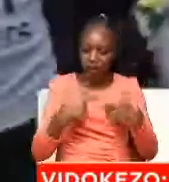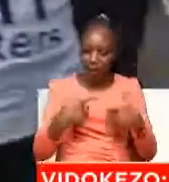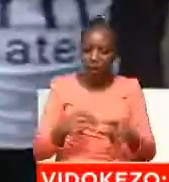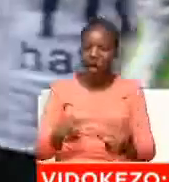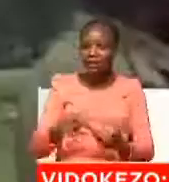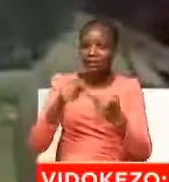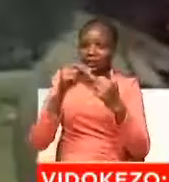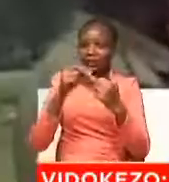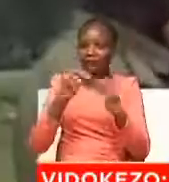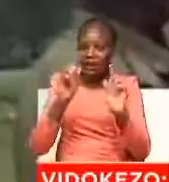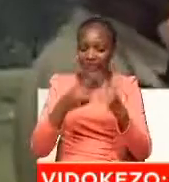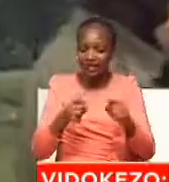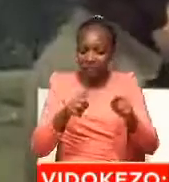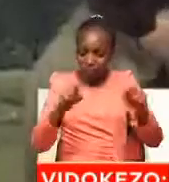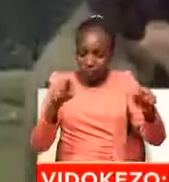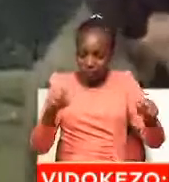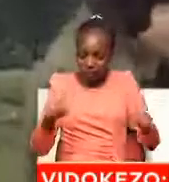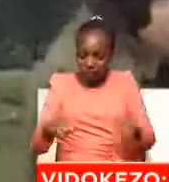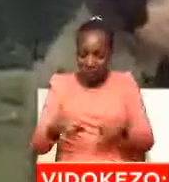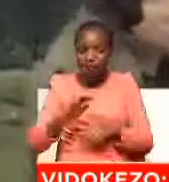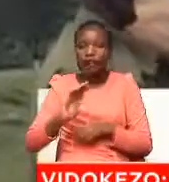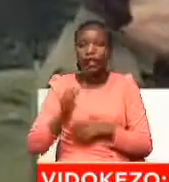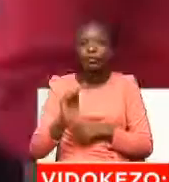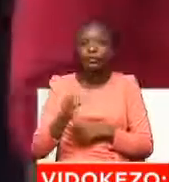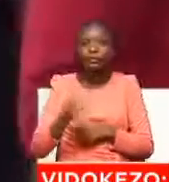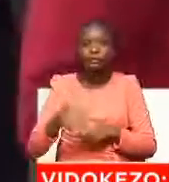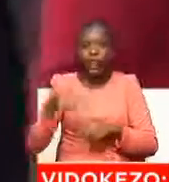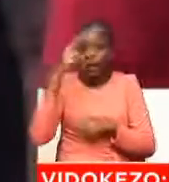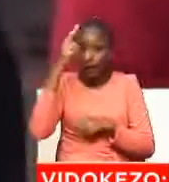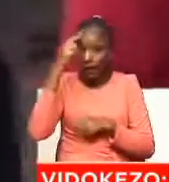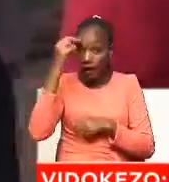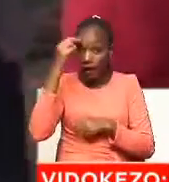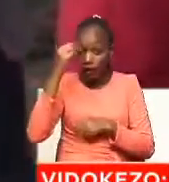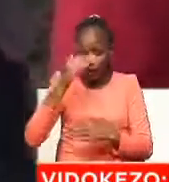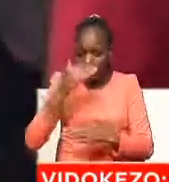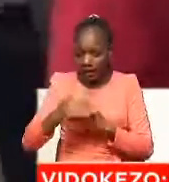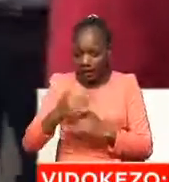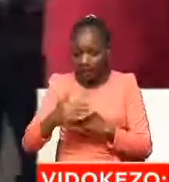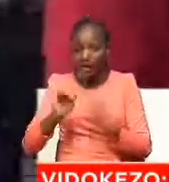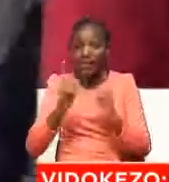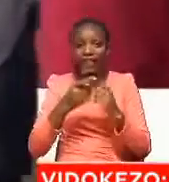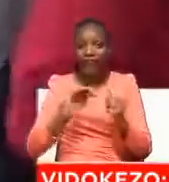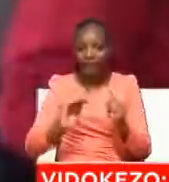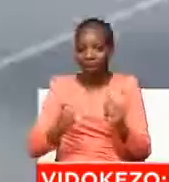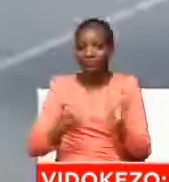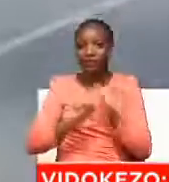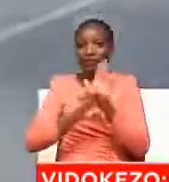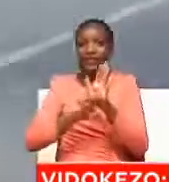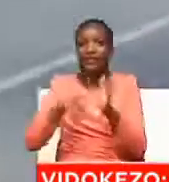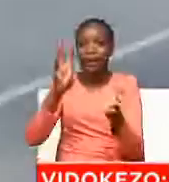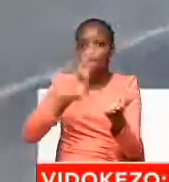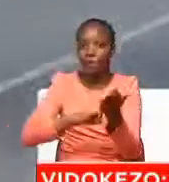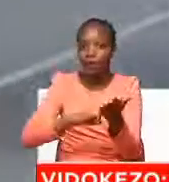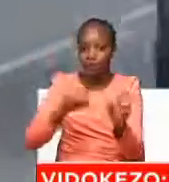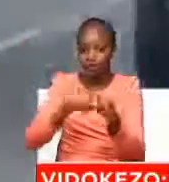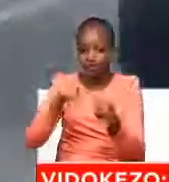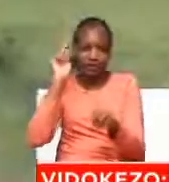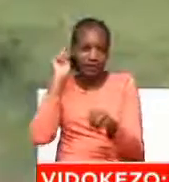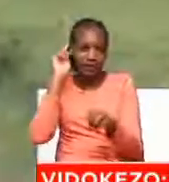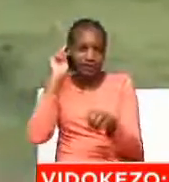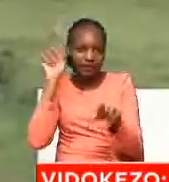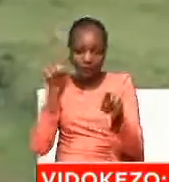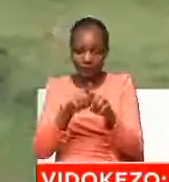katika mipaka ya kuingia katika kaunti hiyo. Narok imepakana na kaunti kadhaa kama Migori, Kisii,